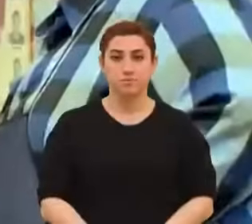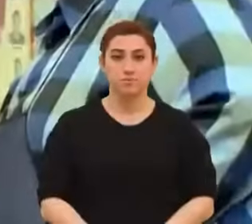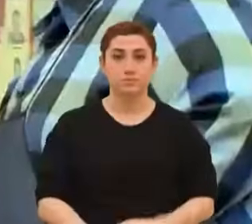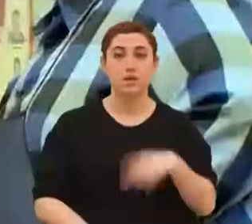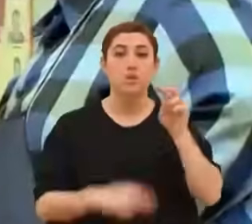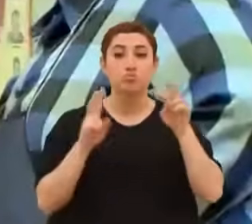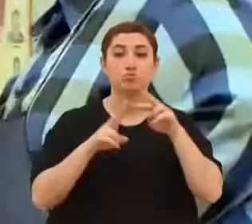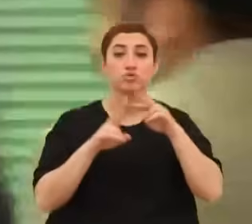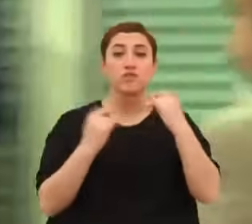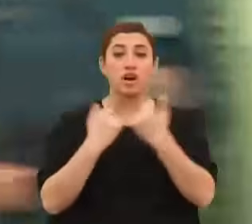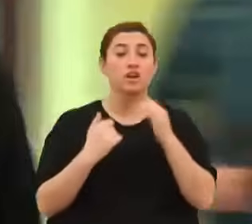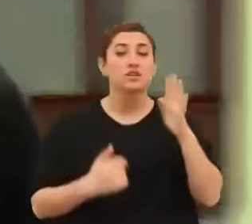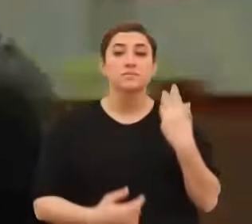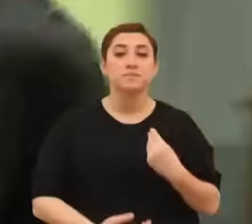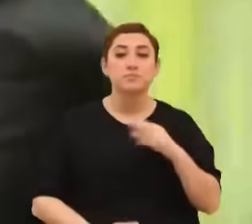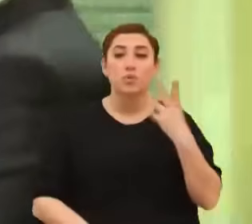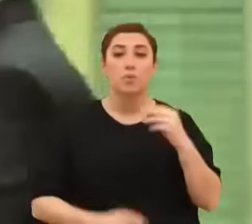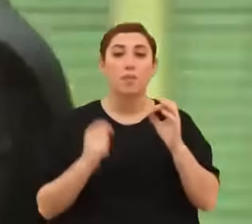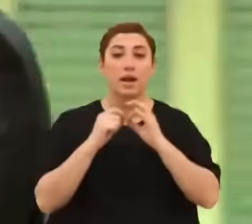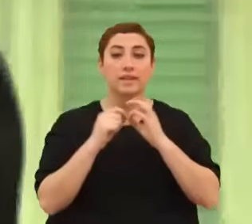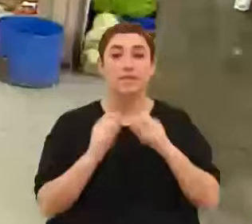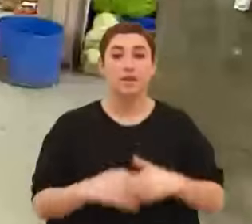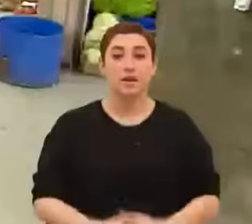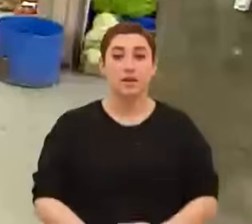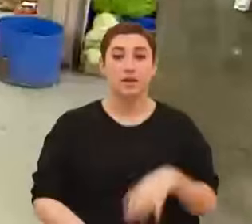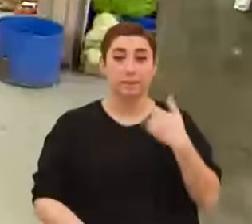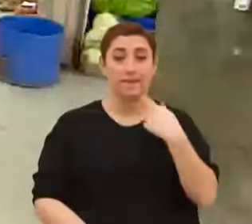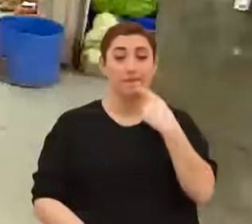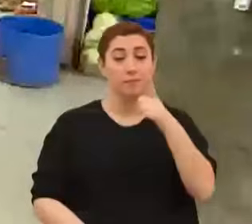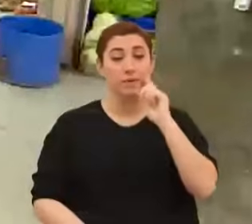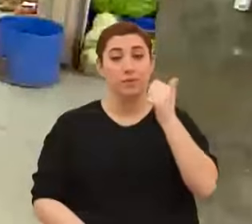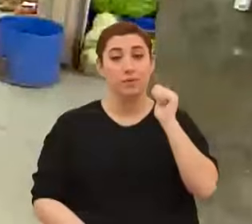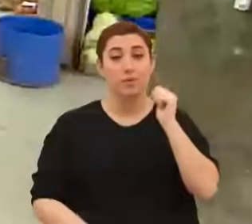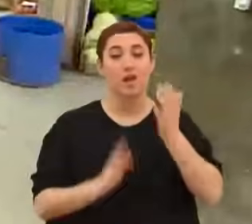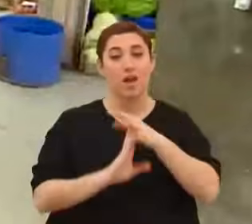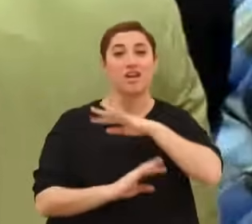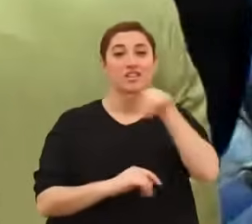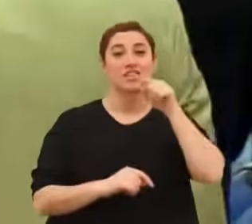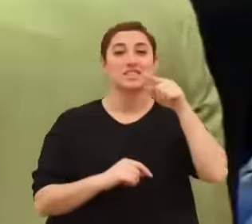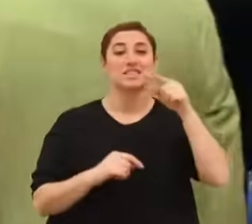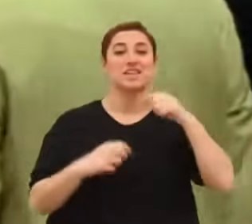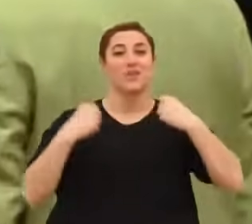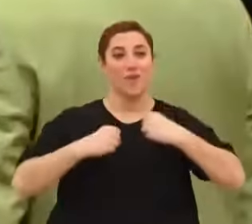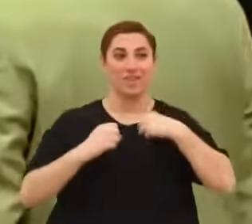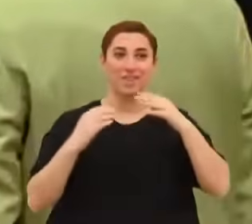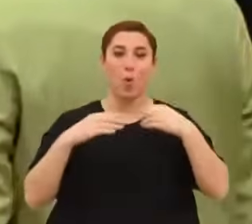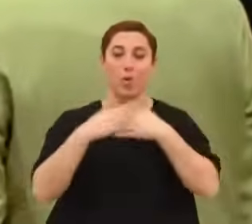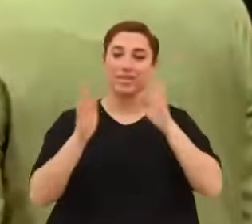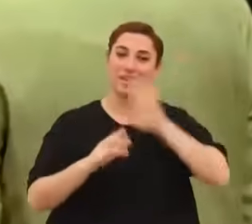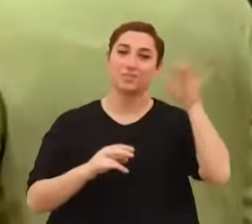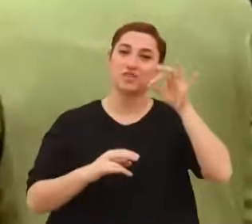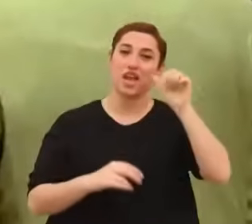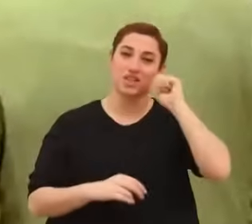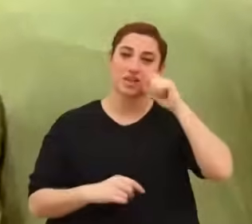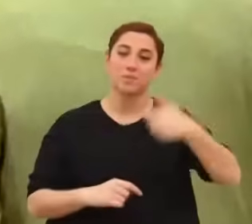Ya Mustafa kardeş. Efendim. Efendim Bahtiyar. Yani diyorum ki bir gün arkadaşlarla senin makamına gelelim. Bir çay